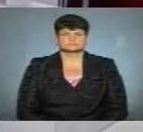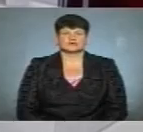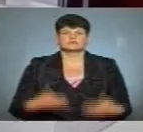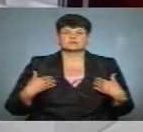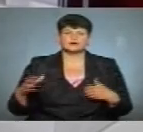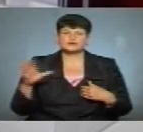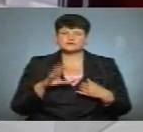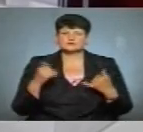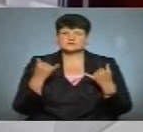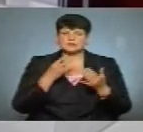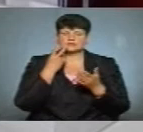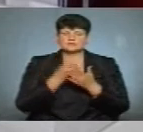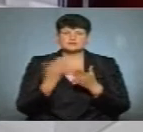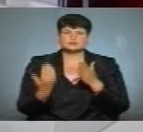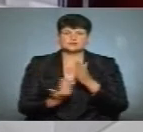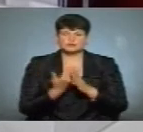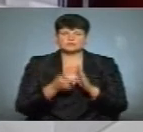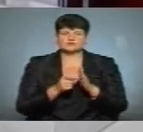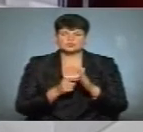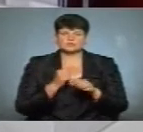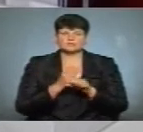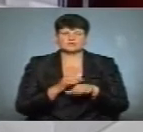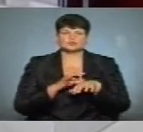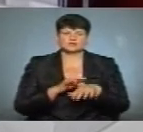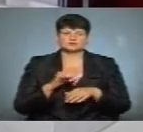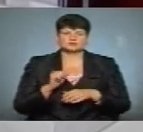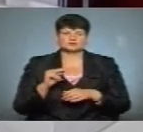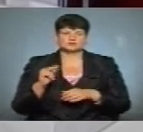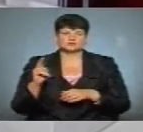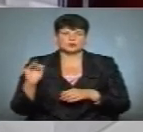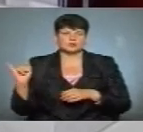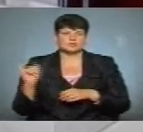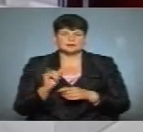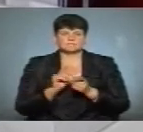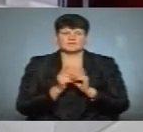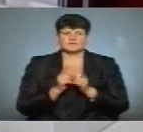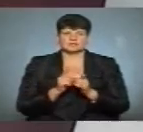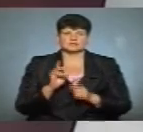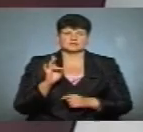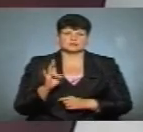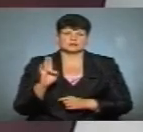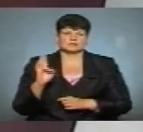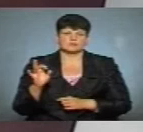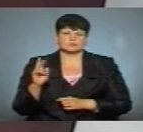Вітаю всіх, хто зараз з нами. Ви дивитесь новини. У студії працює ведуча Анастасія Чечко і сурдоперекладач Надія Коцовська.